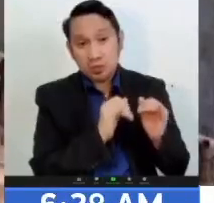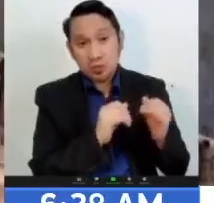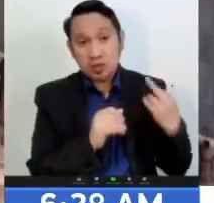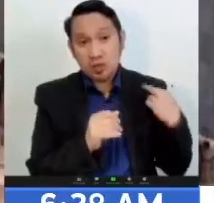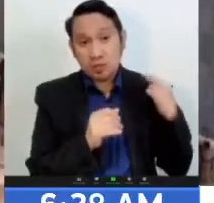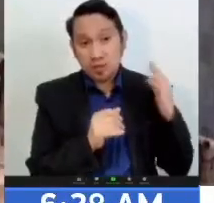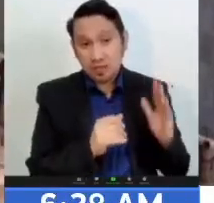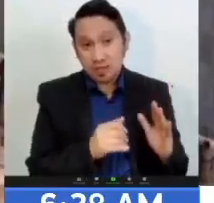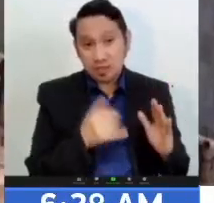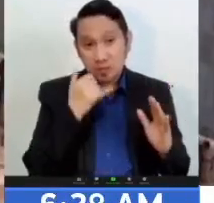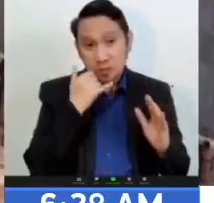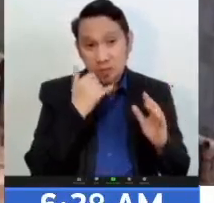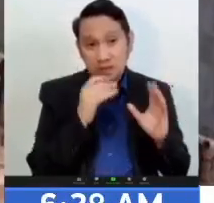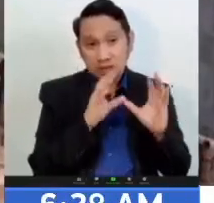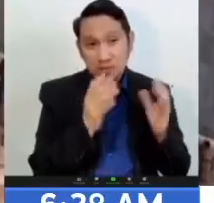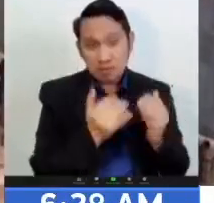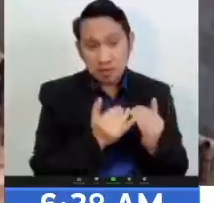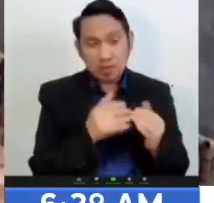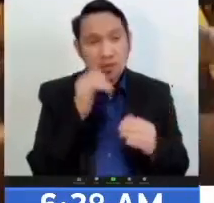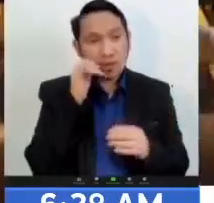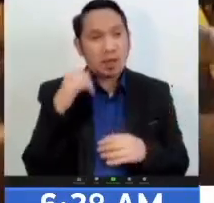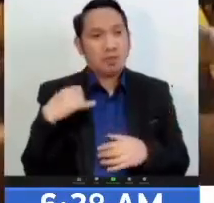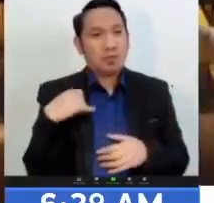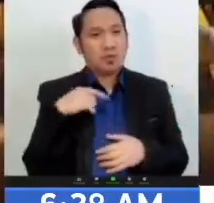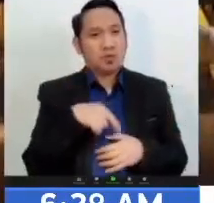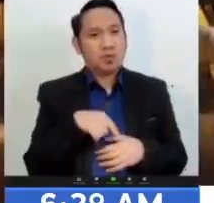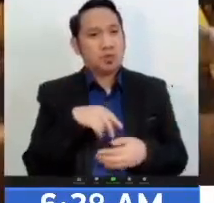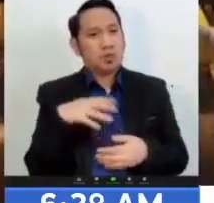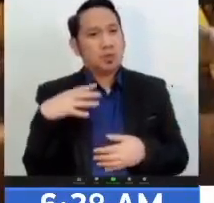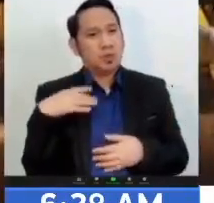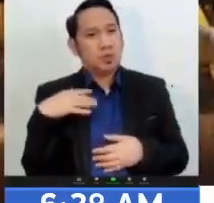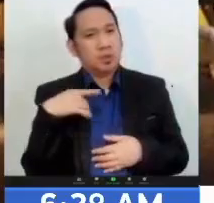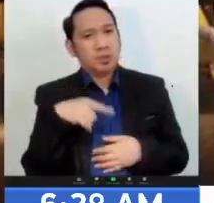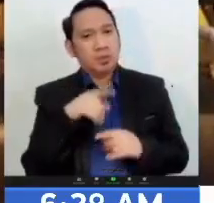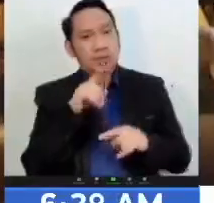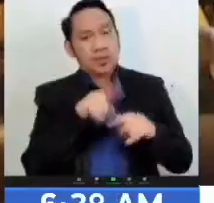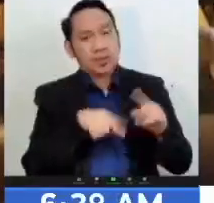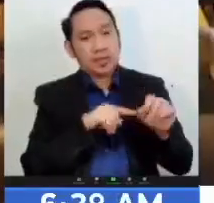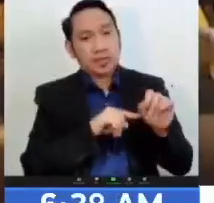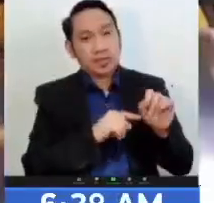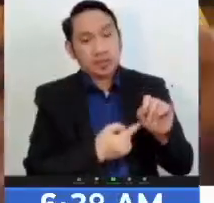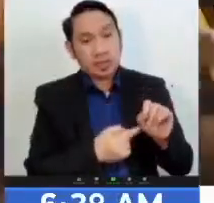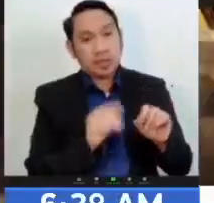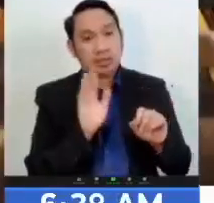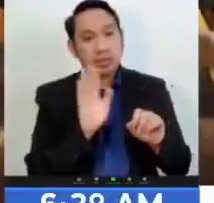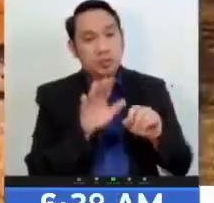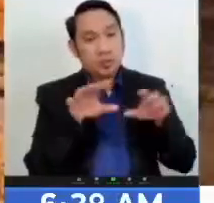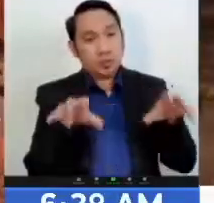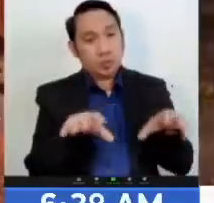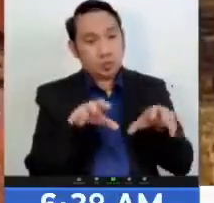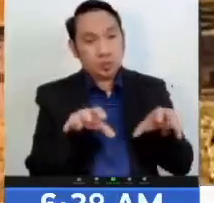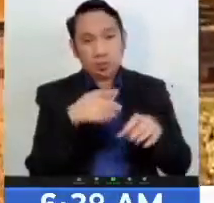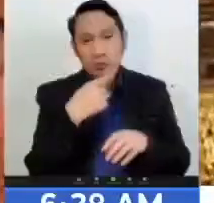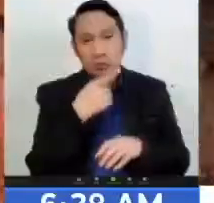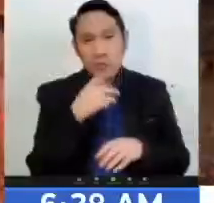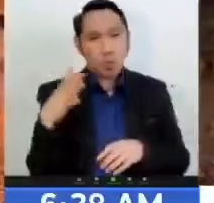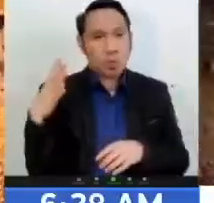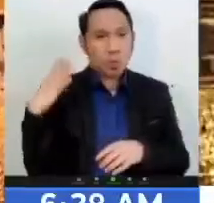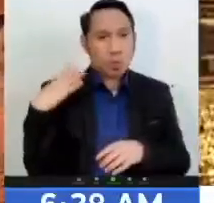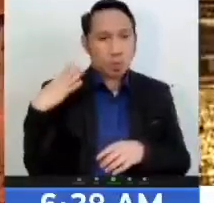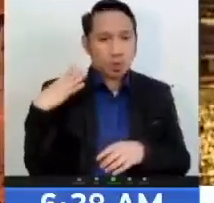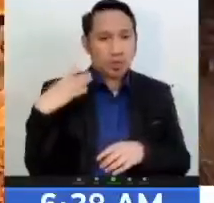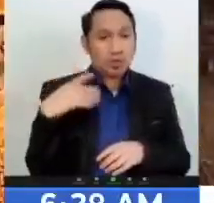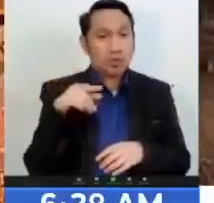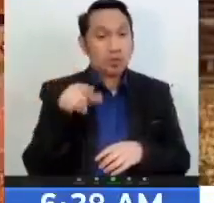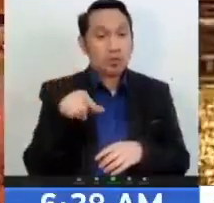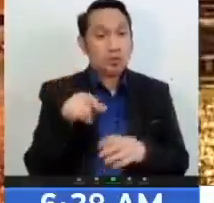hapon naka-standby dito, hindi pa raw po sila makapagsimula ng kanilang operations dahil hinihintay nila ang go signal mula sa